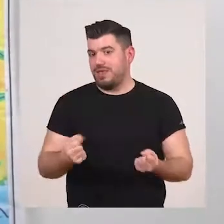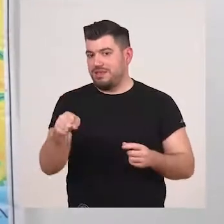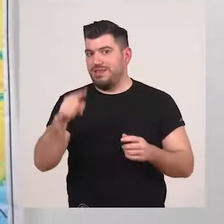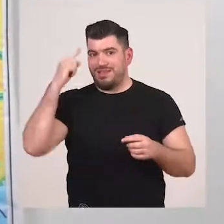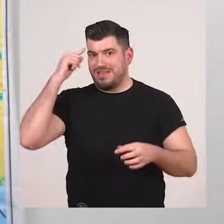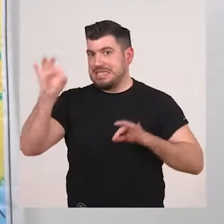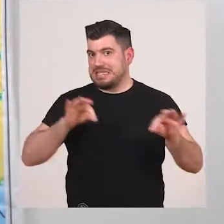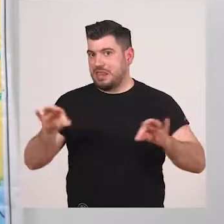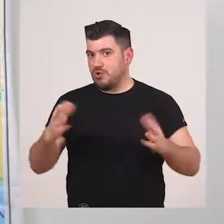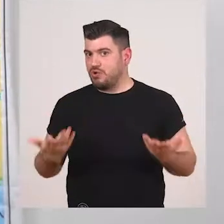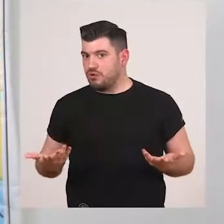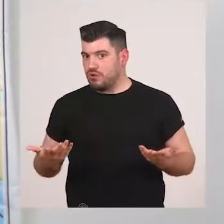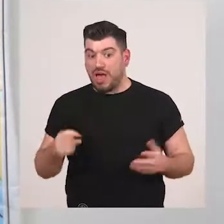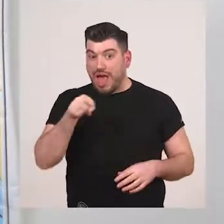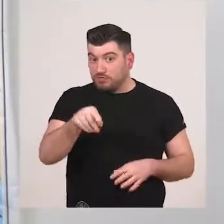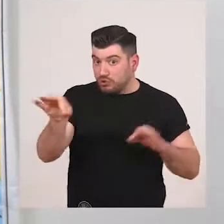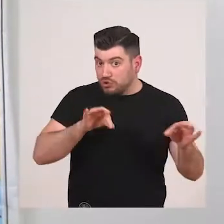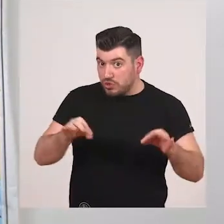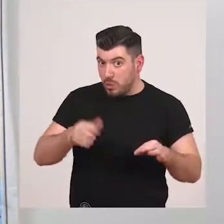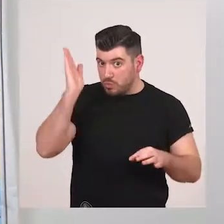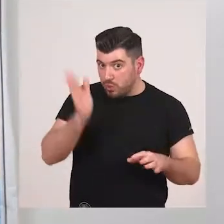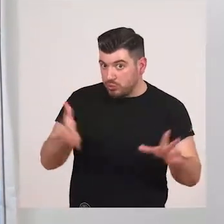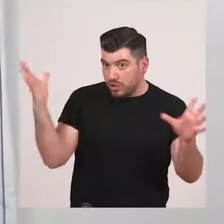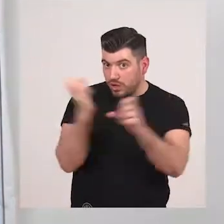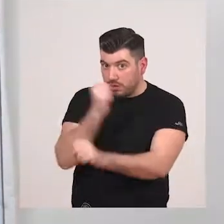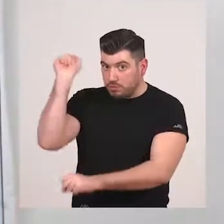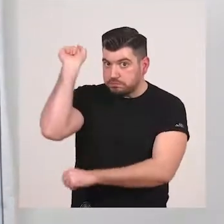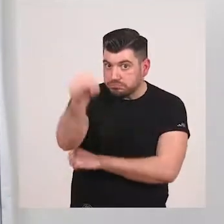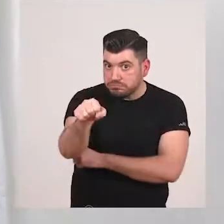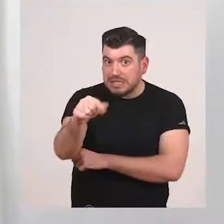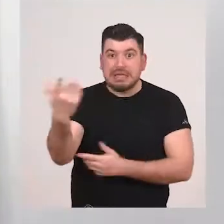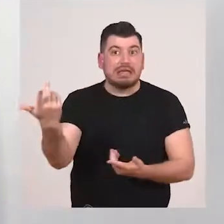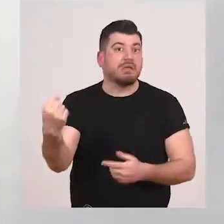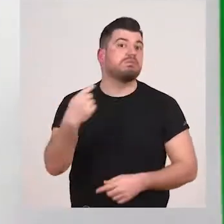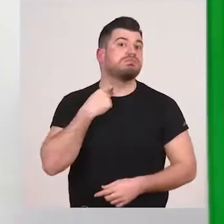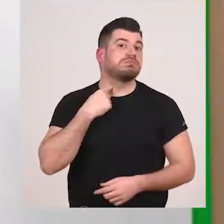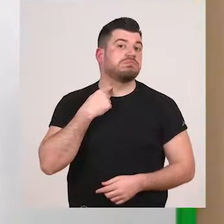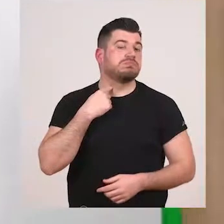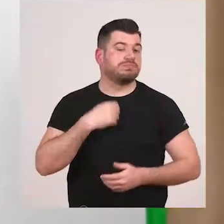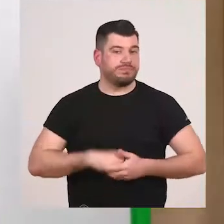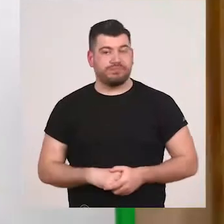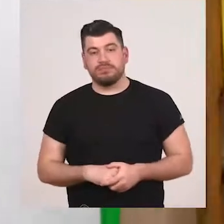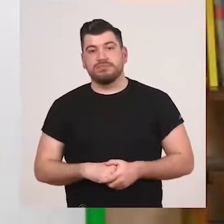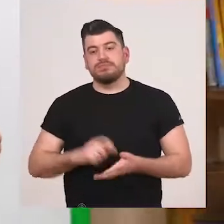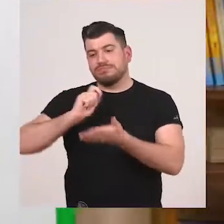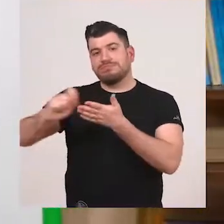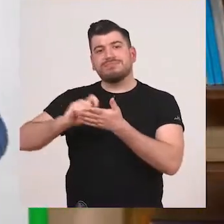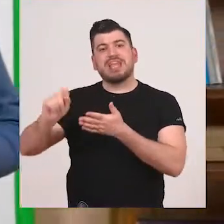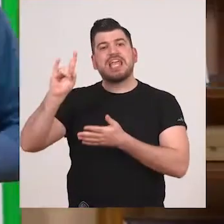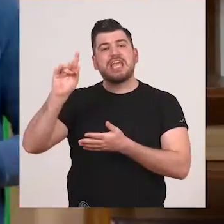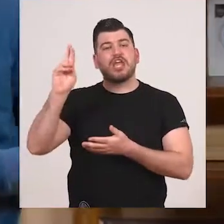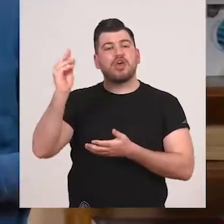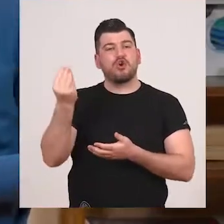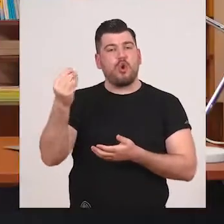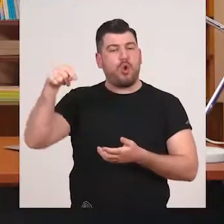το σχέδιό του θα έφερνε την νίκη ή την ήττα. Όπως σημειώνει και ο Ηρόδοτος, ήταν η